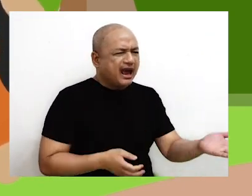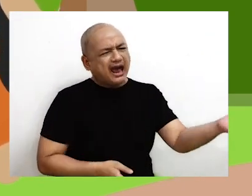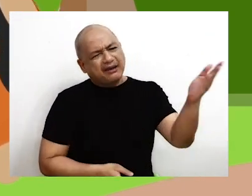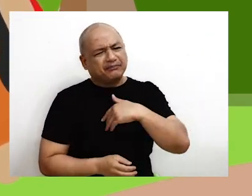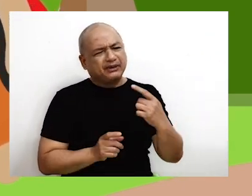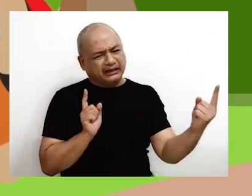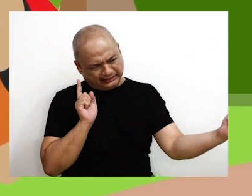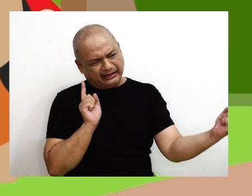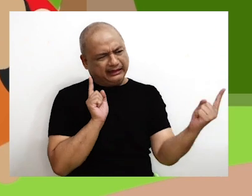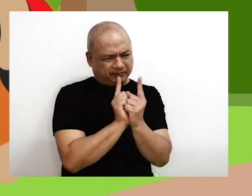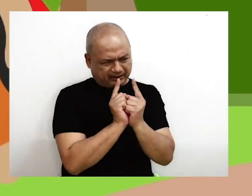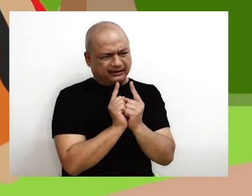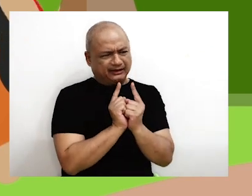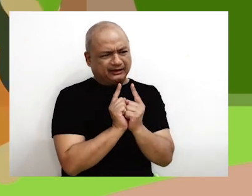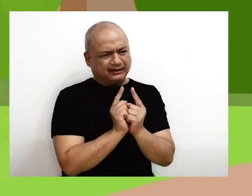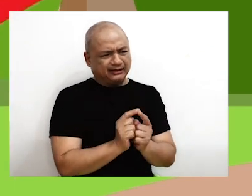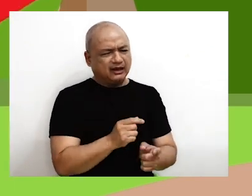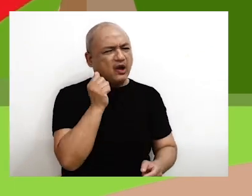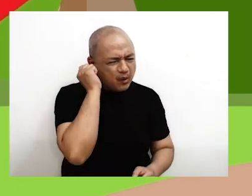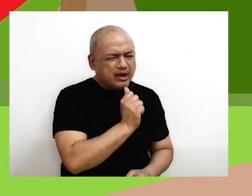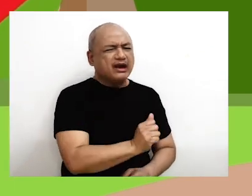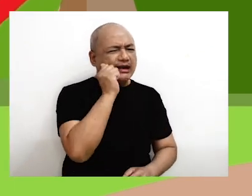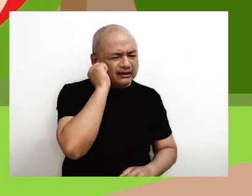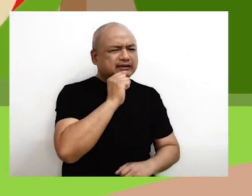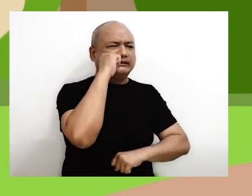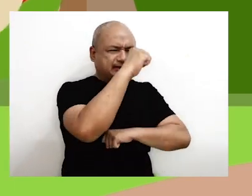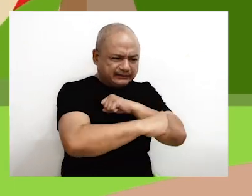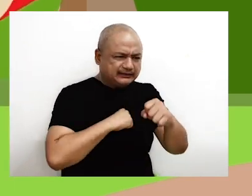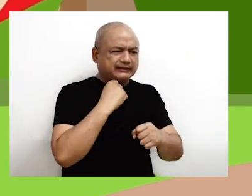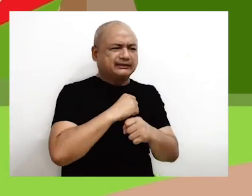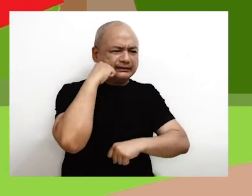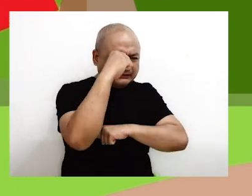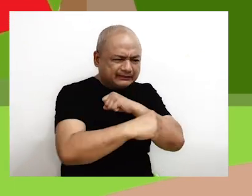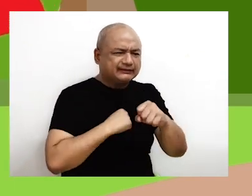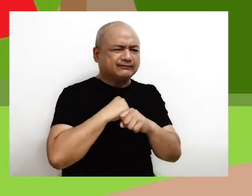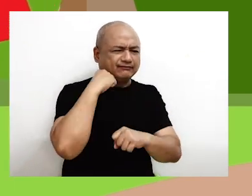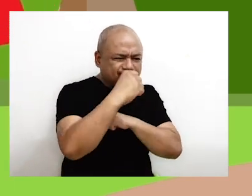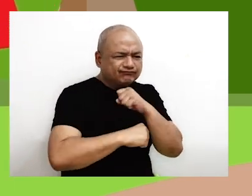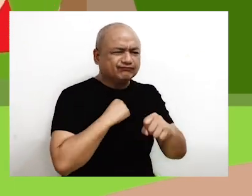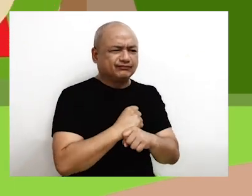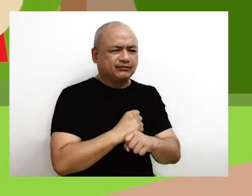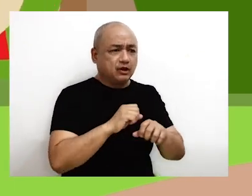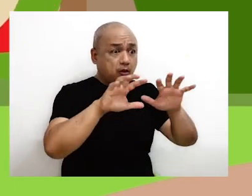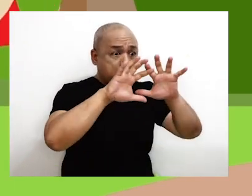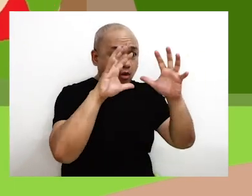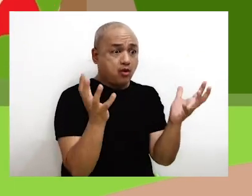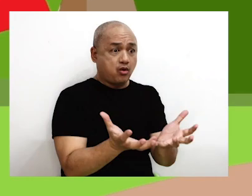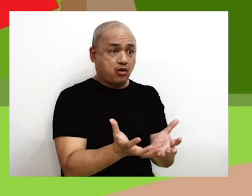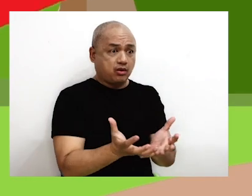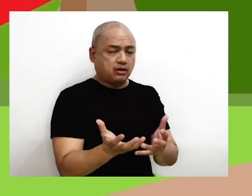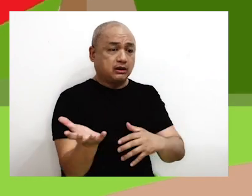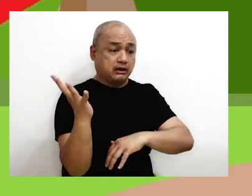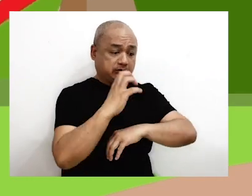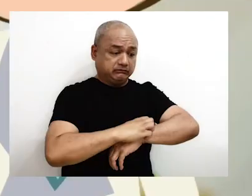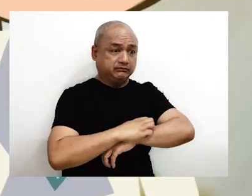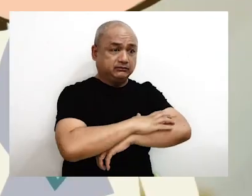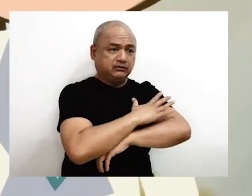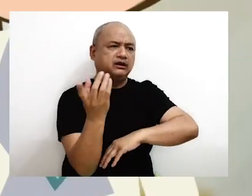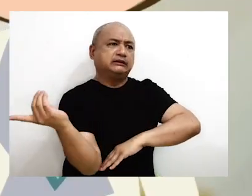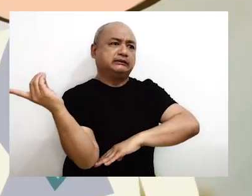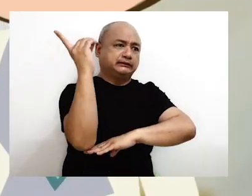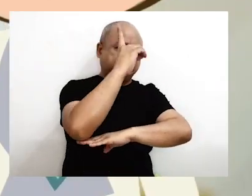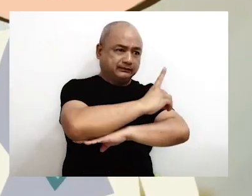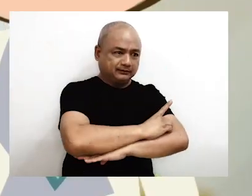magpabakuna. Pangako, hindi na ako matatakot muli sa bakuna. Nakangiting sabi ni Biko.